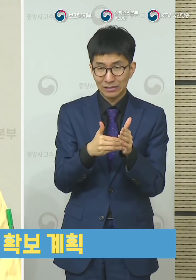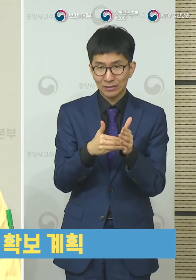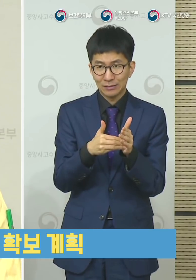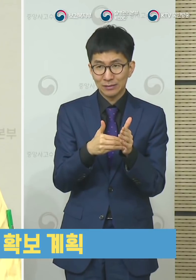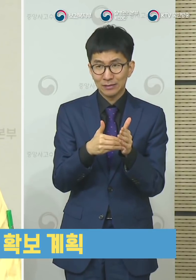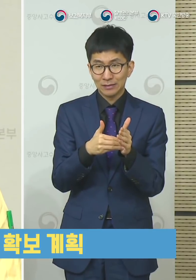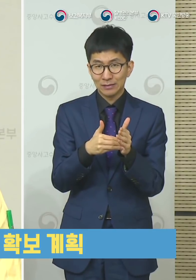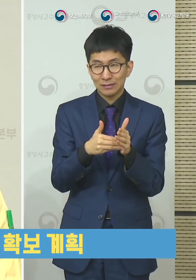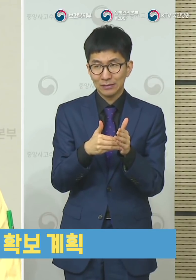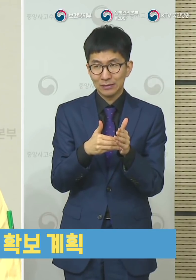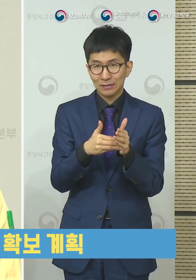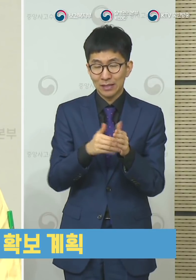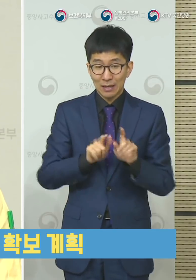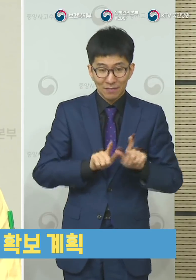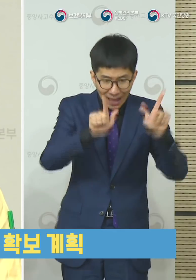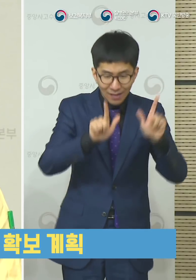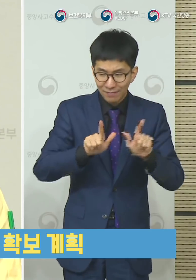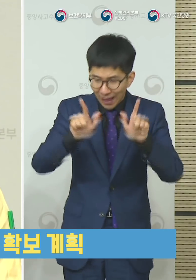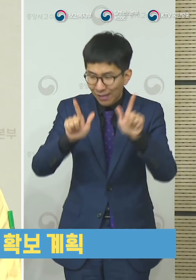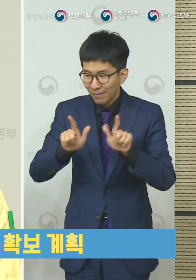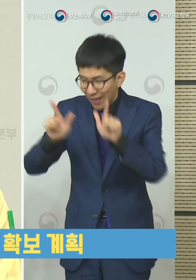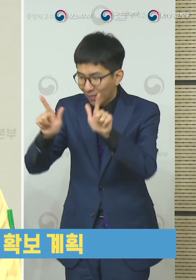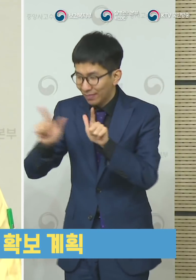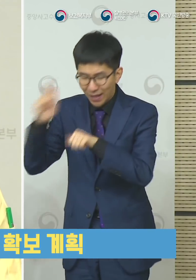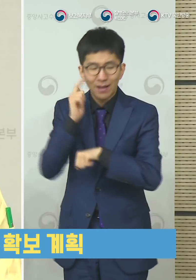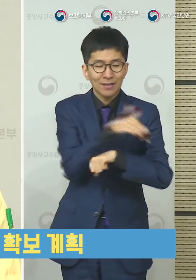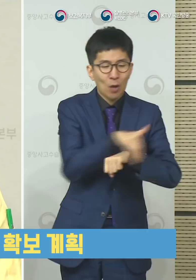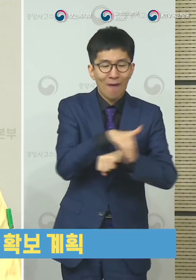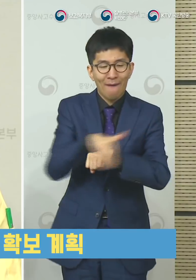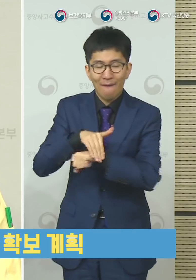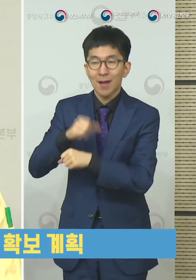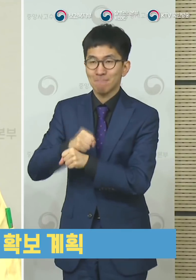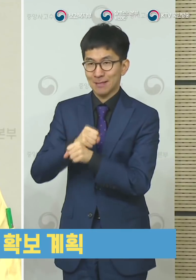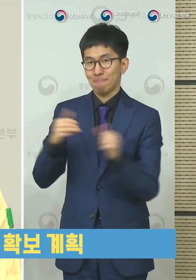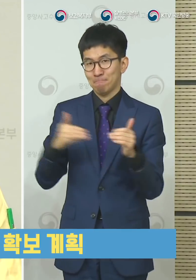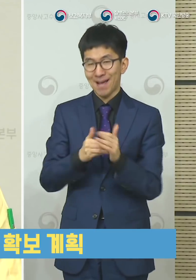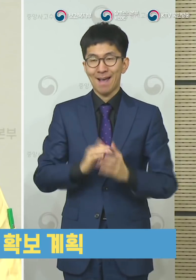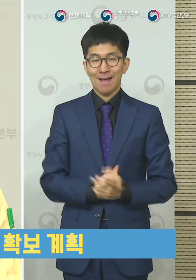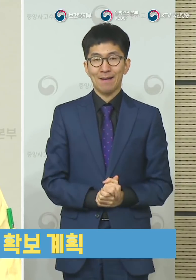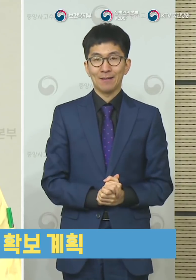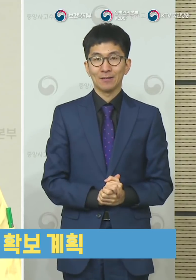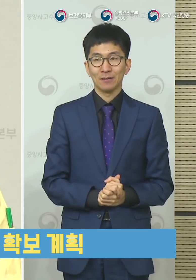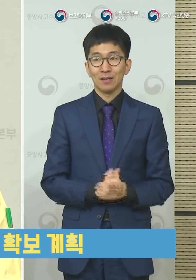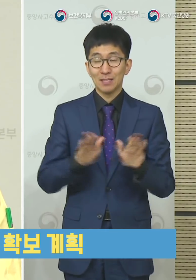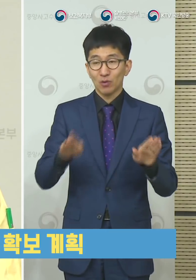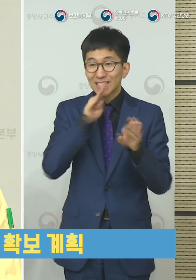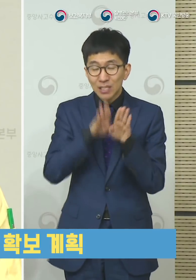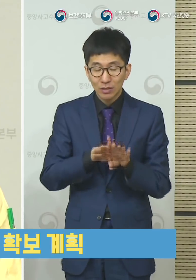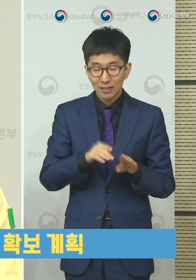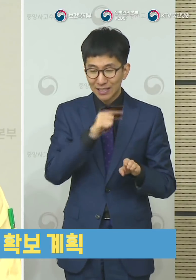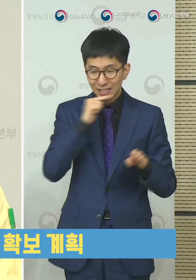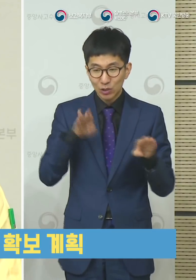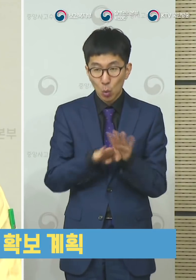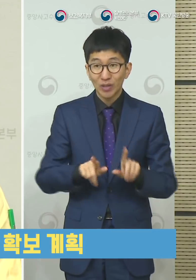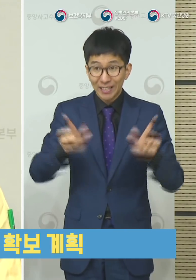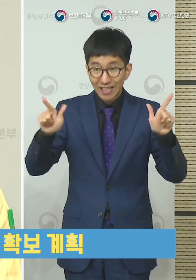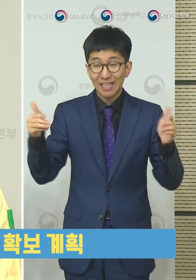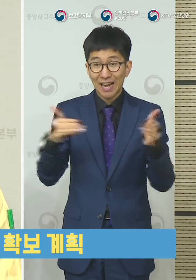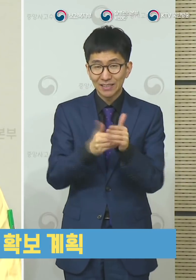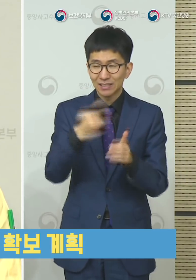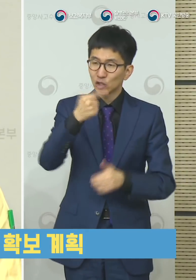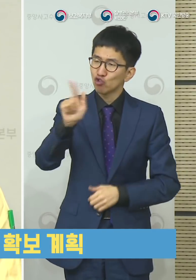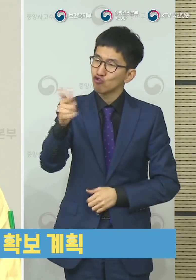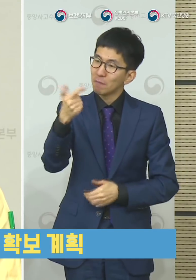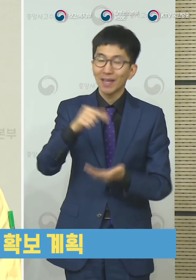단계별로 일자별로 지금 파악을 해서 계획을 가지고 있습니다. 약 한 그 이번 일요일까지 1,600병상